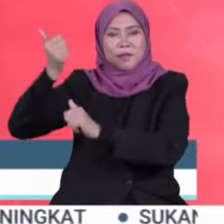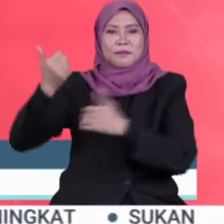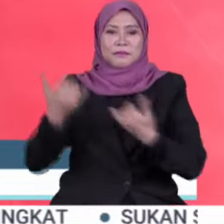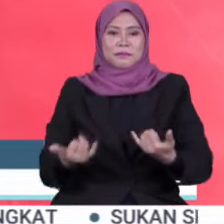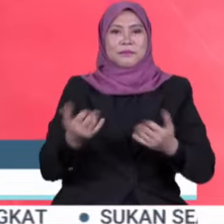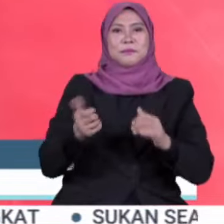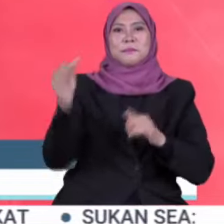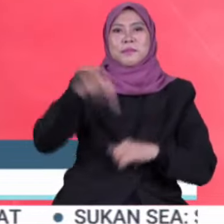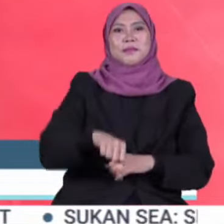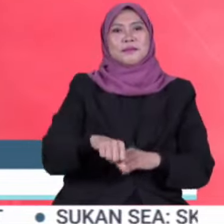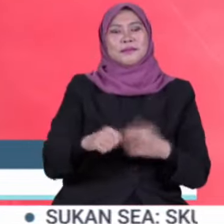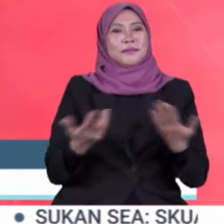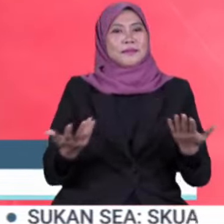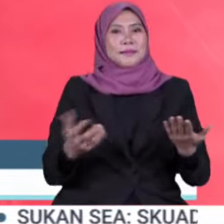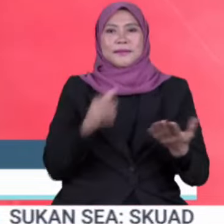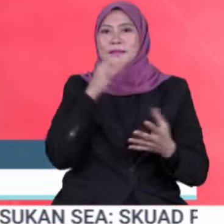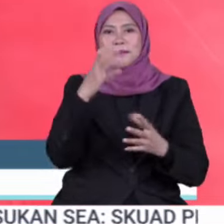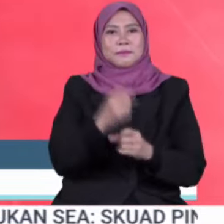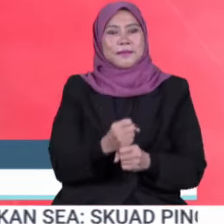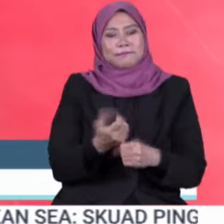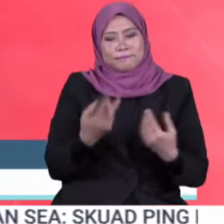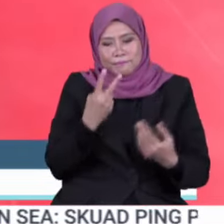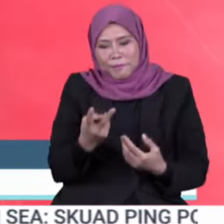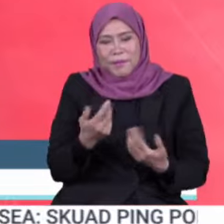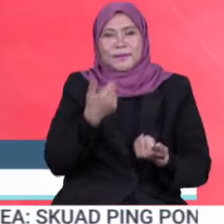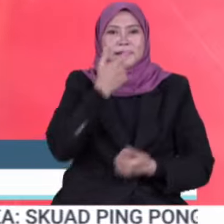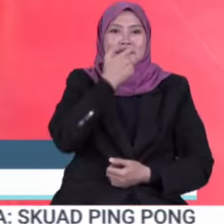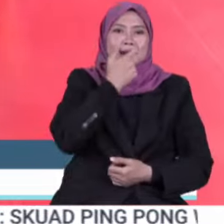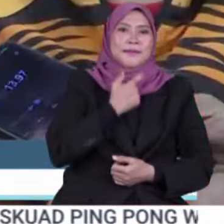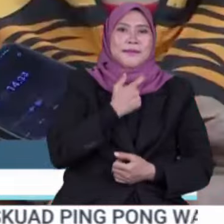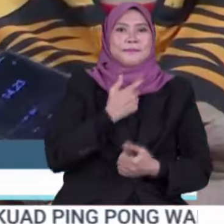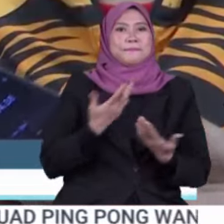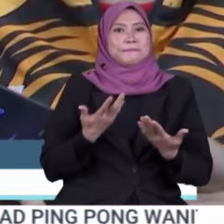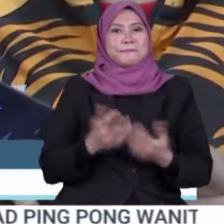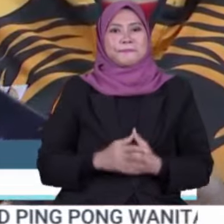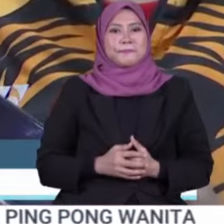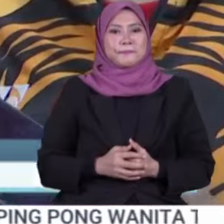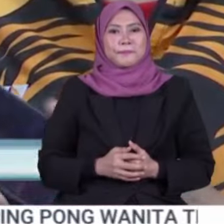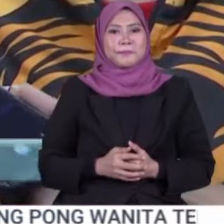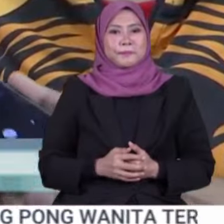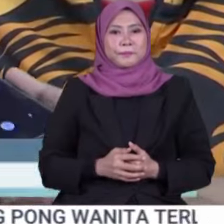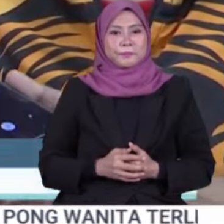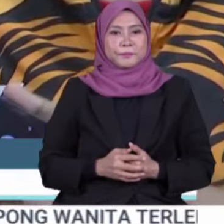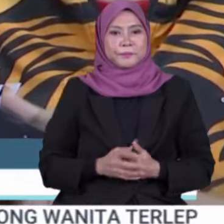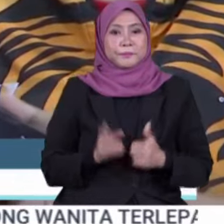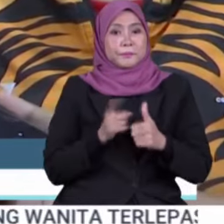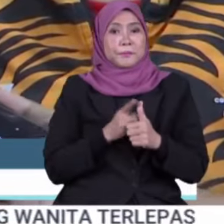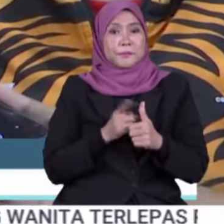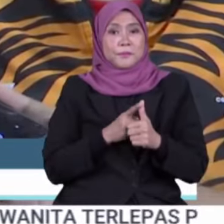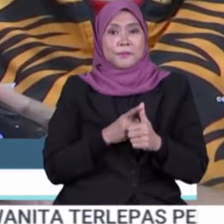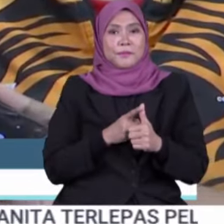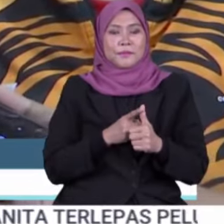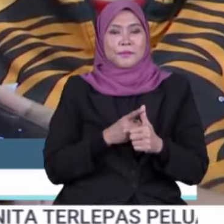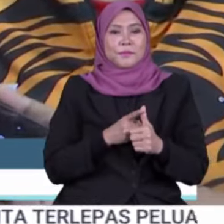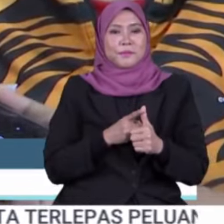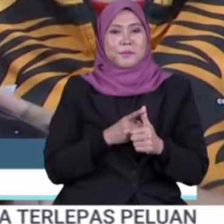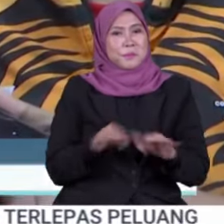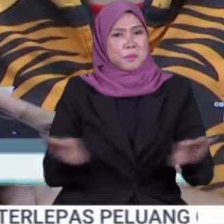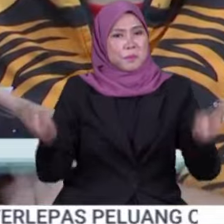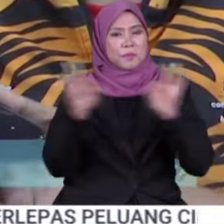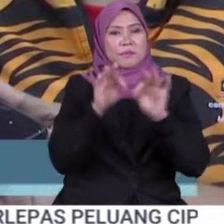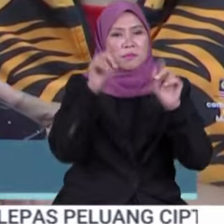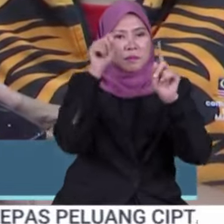negara masing-masing tidak dapat menahan sebab. At first, I know that the point is very